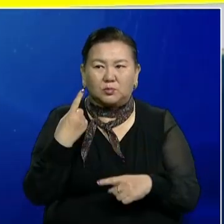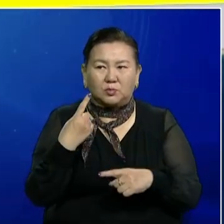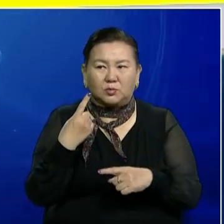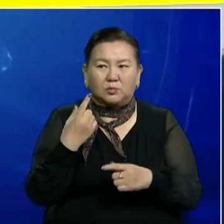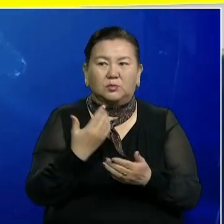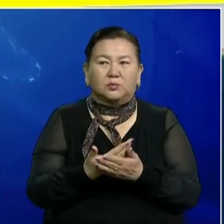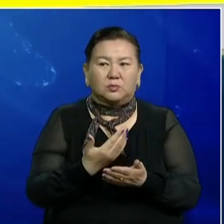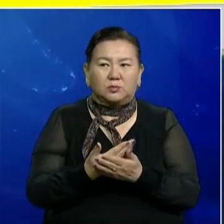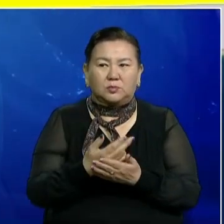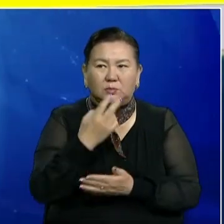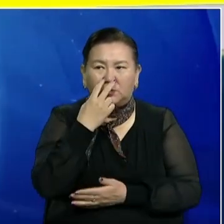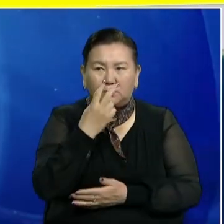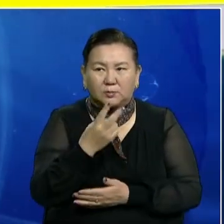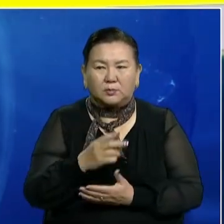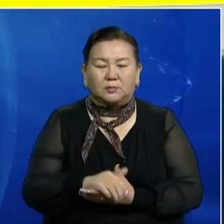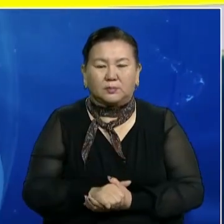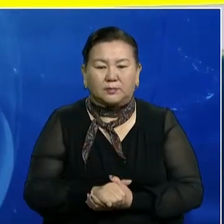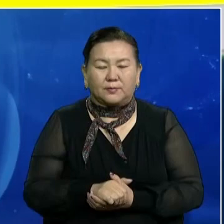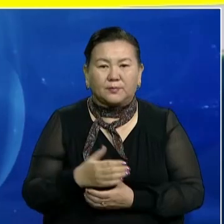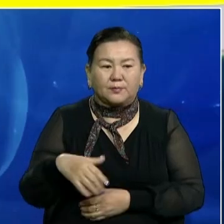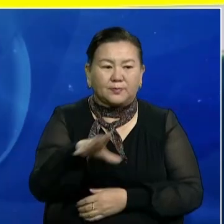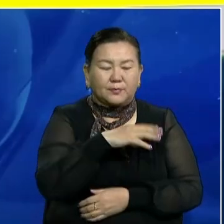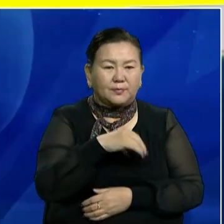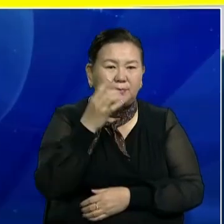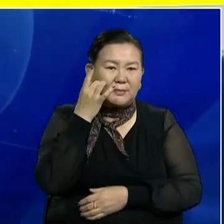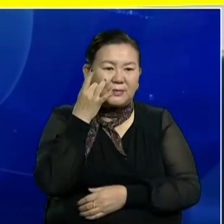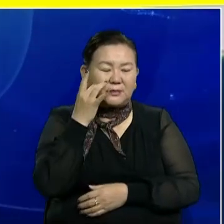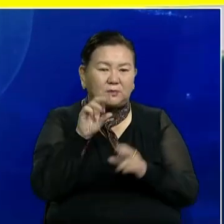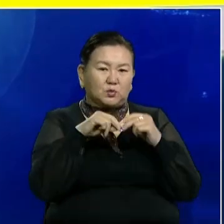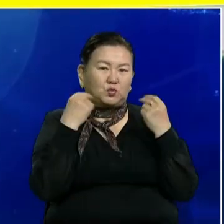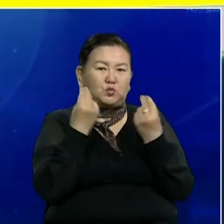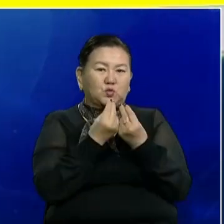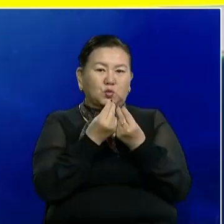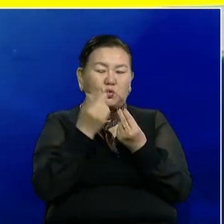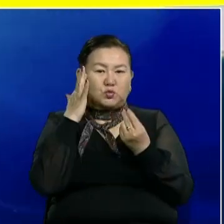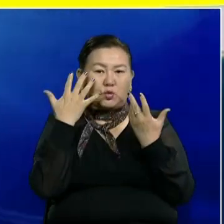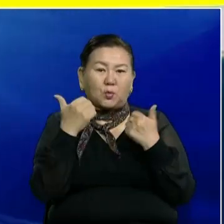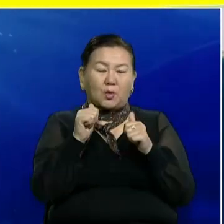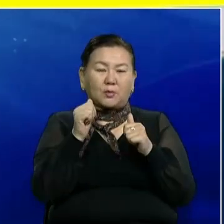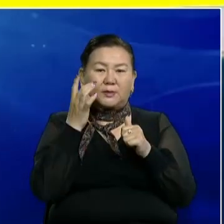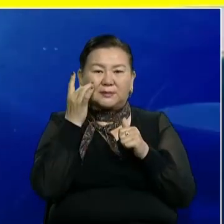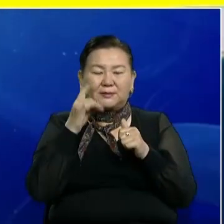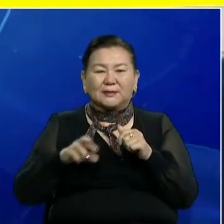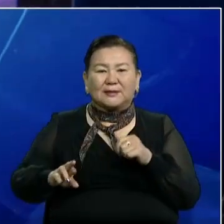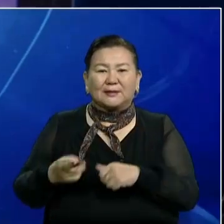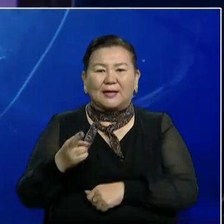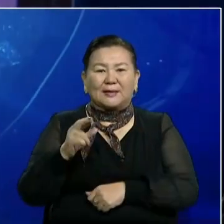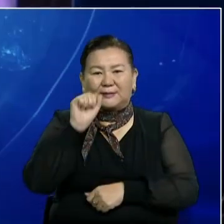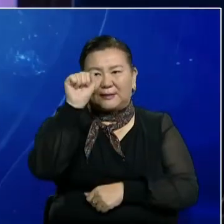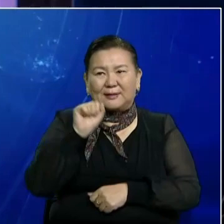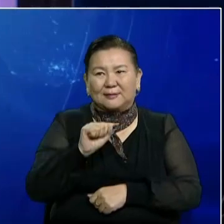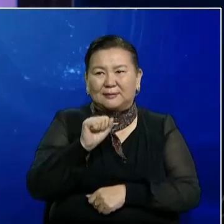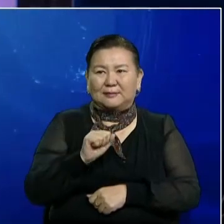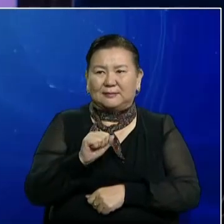тий. Энийг авч үзээд за хэдүүлээ тэгвэл хүүхдийн манлал чуулган гэж зохион байгуулаад үзье л да. Хүүхд яагаад ийм асуудал байгаа юм бэ тий? Ярилцаад үзье л да.